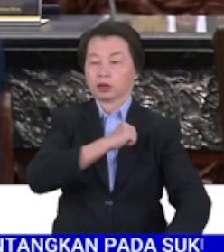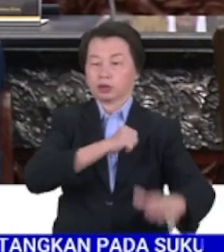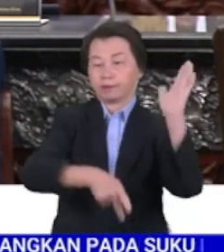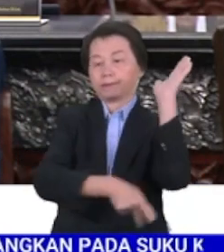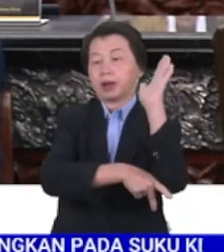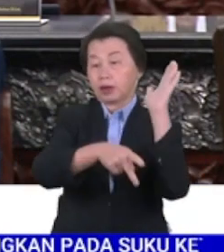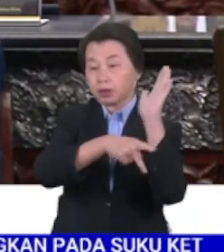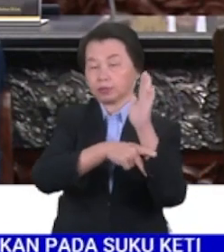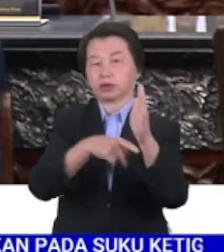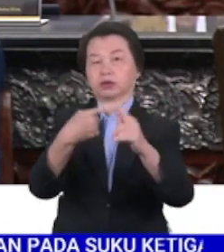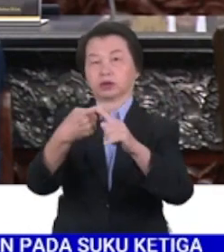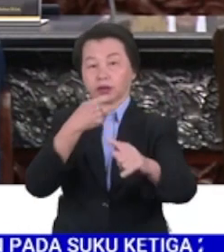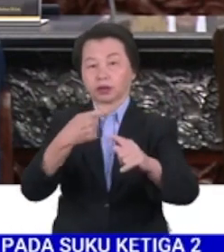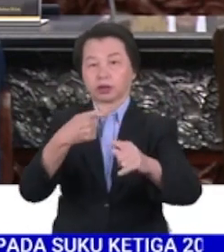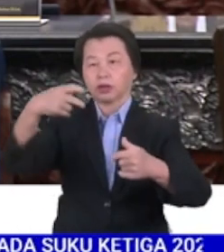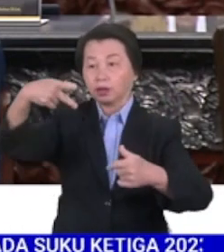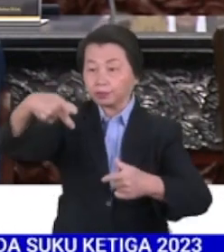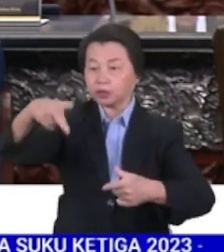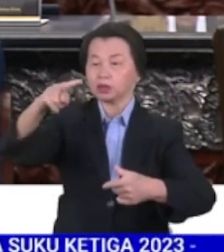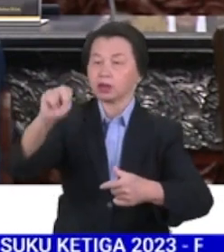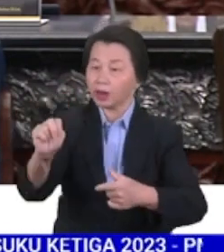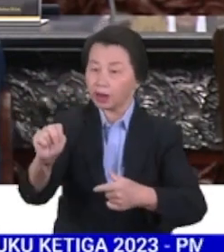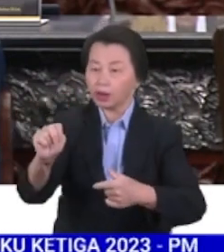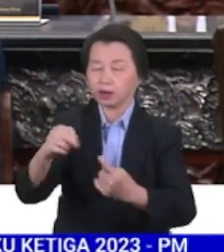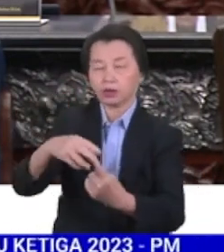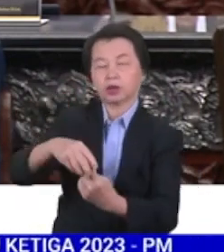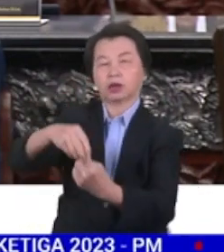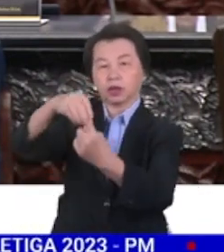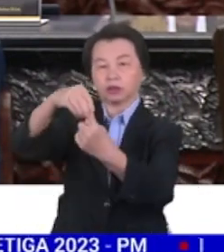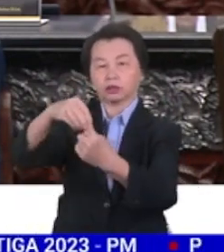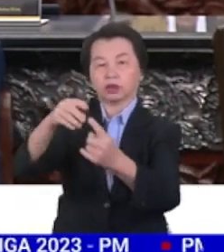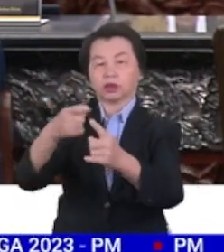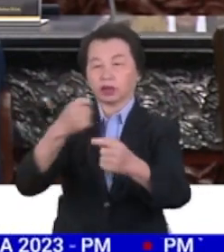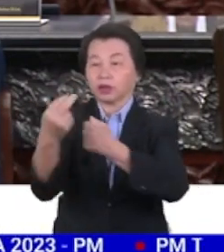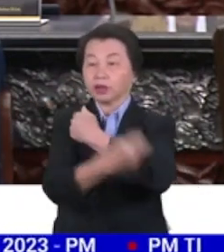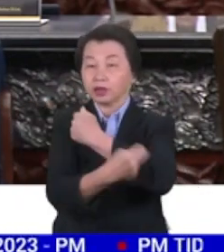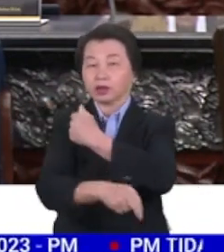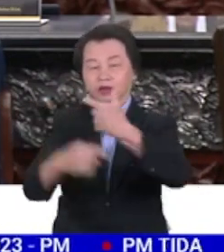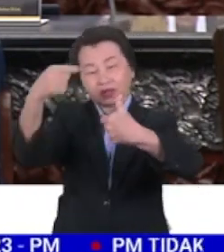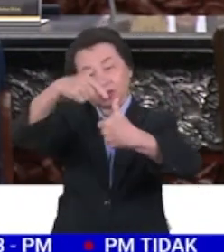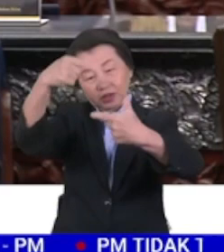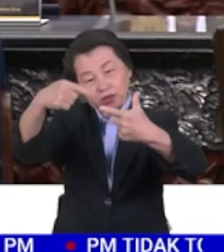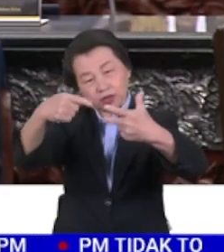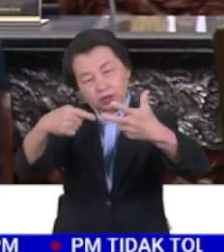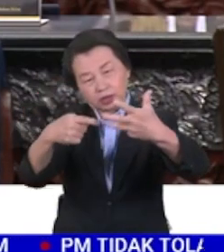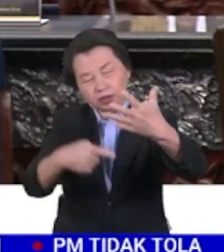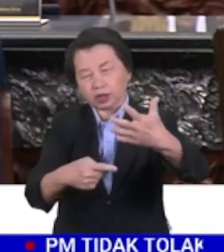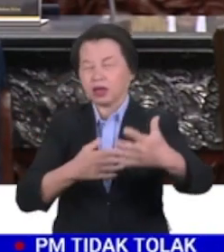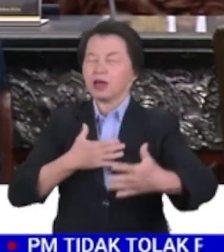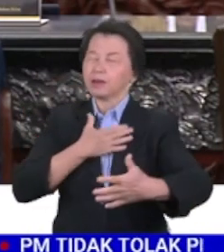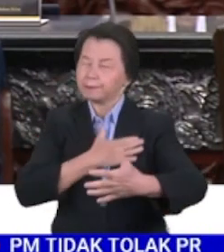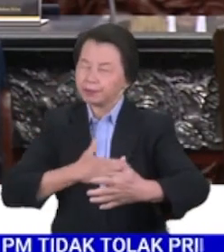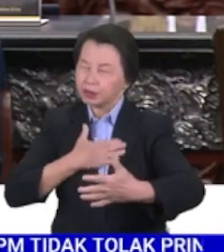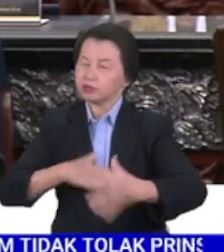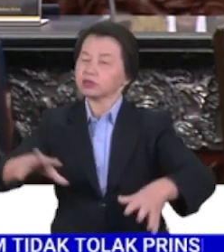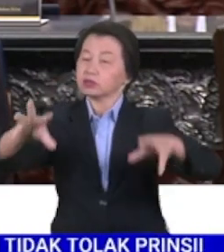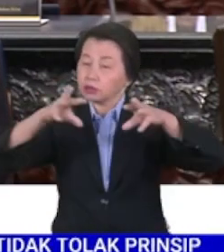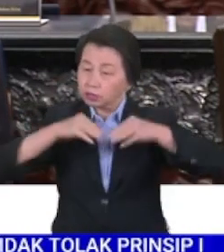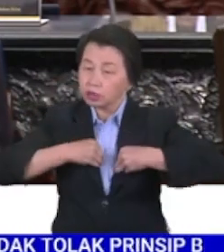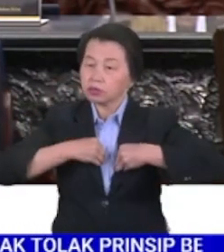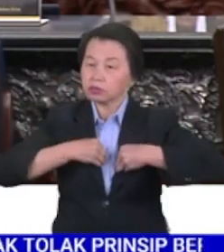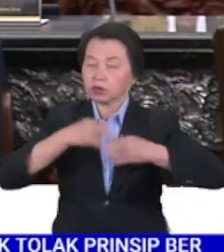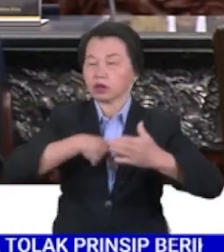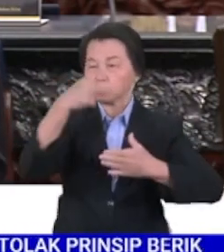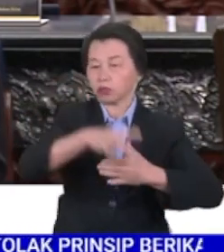parlimen daripada Perikatan Nasional, terutamanya daripada negeri-negeri ini, ialah menyambut usaha